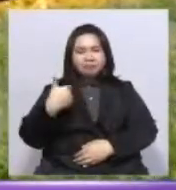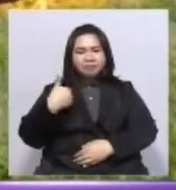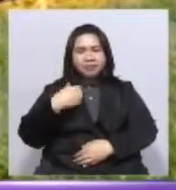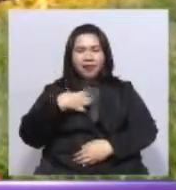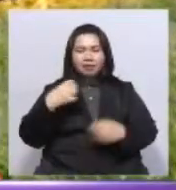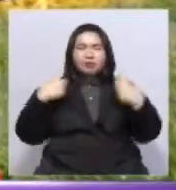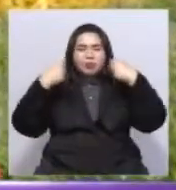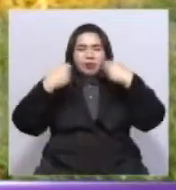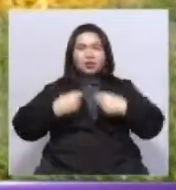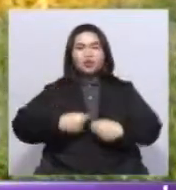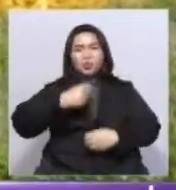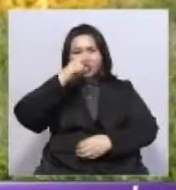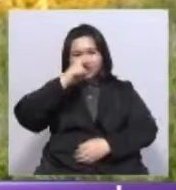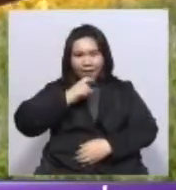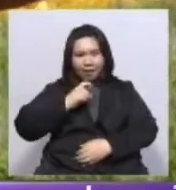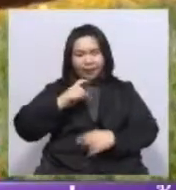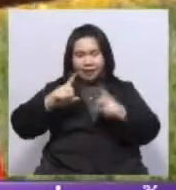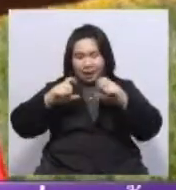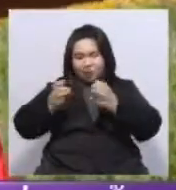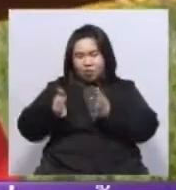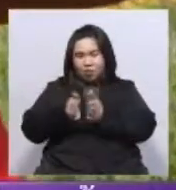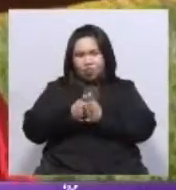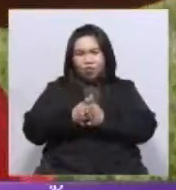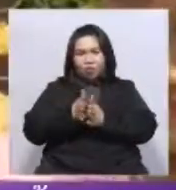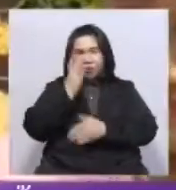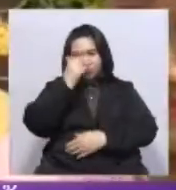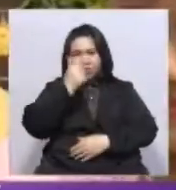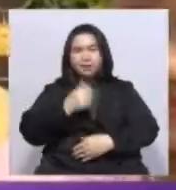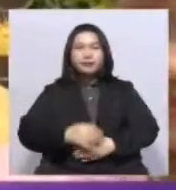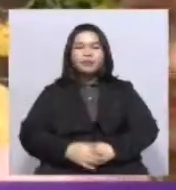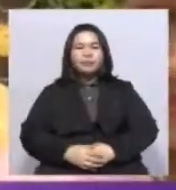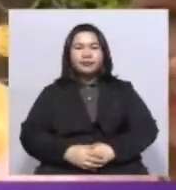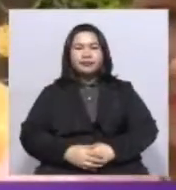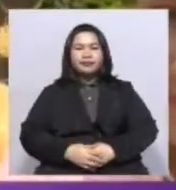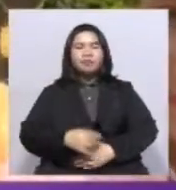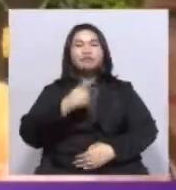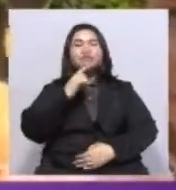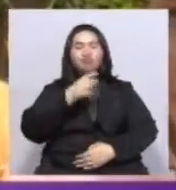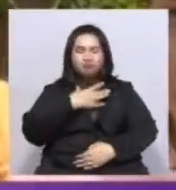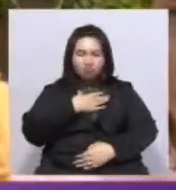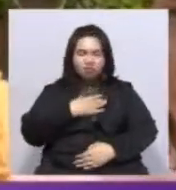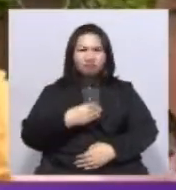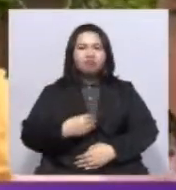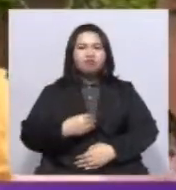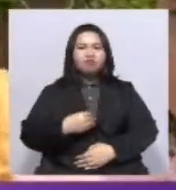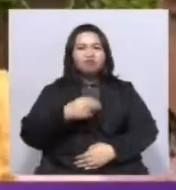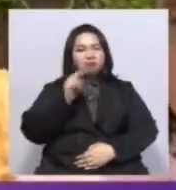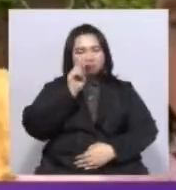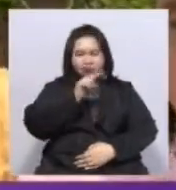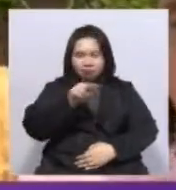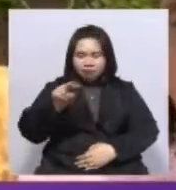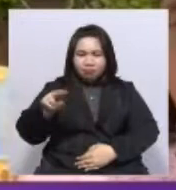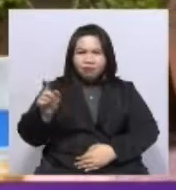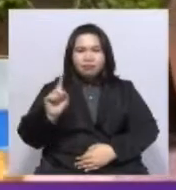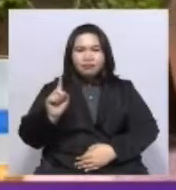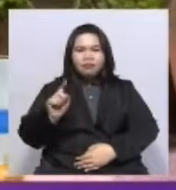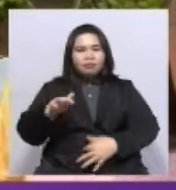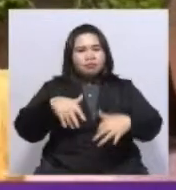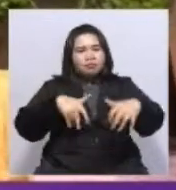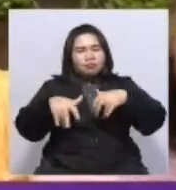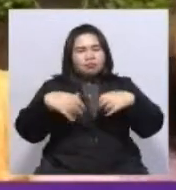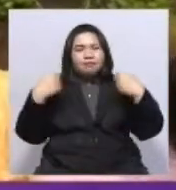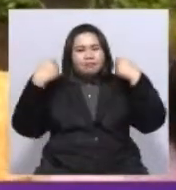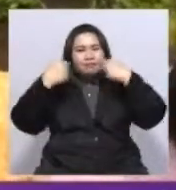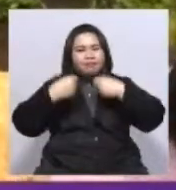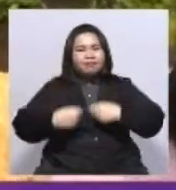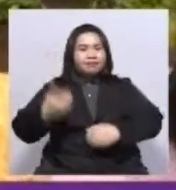ใส่ชุดไทยถ่ายรูปกับดอกไม้ตรงนี้อ่ะค่ะมันสวยดี อ๋อประทับใจครับมาเห็นคนแบบแต่งก